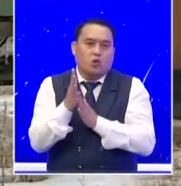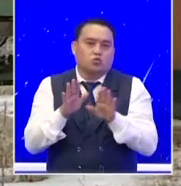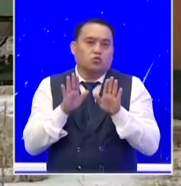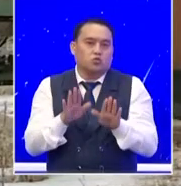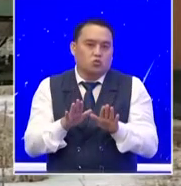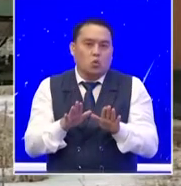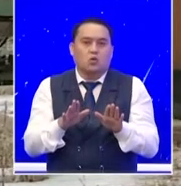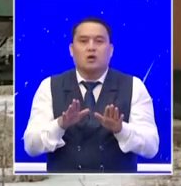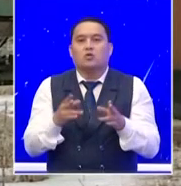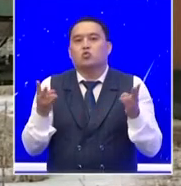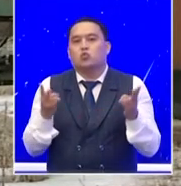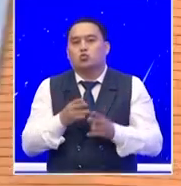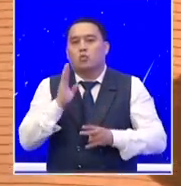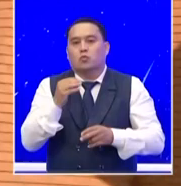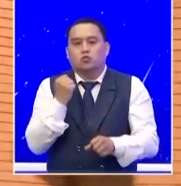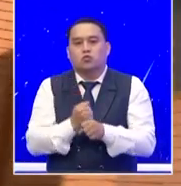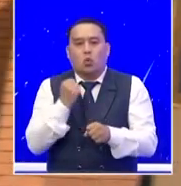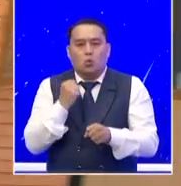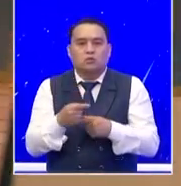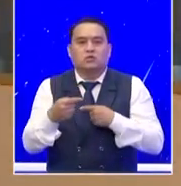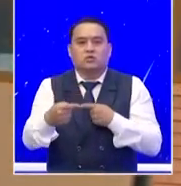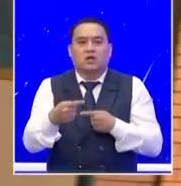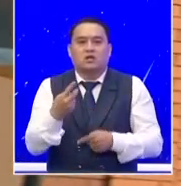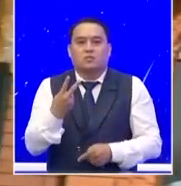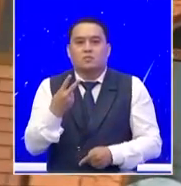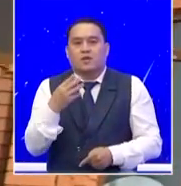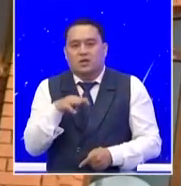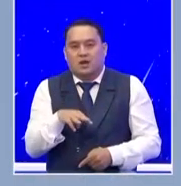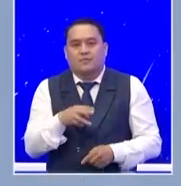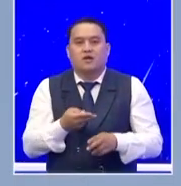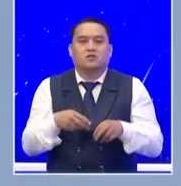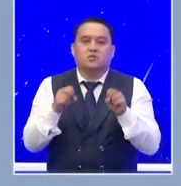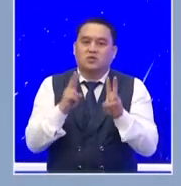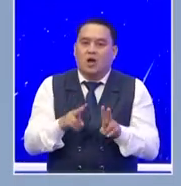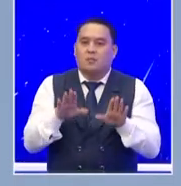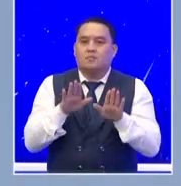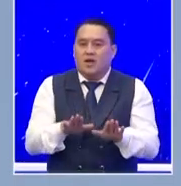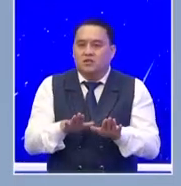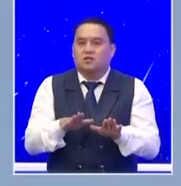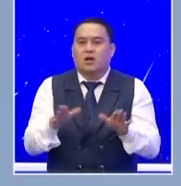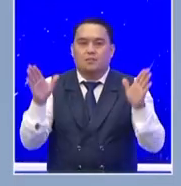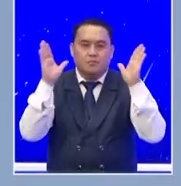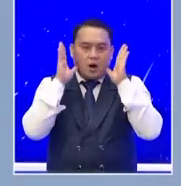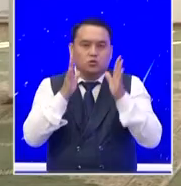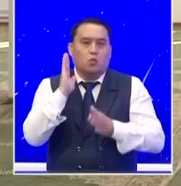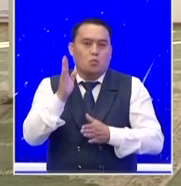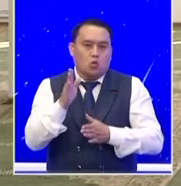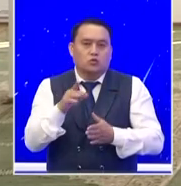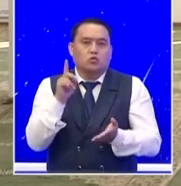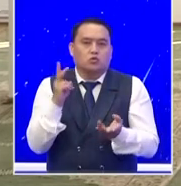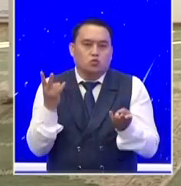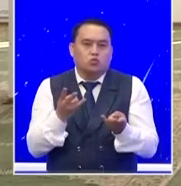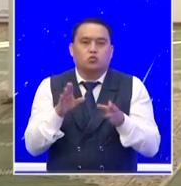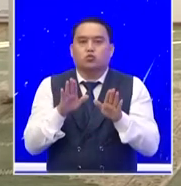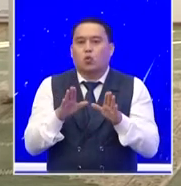использование и антисептиков. Нужно будет строго соблюдать дистанцирование в 1,5 метра. В специально отведенном месте для совершения намаза должно